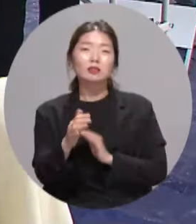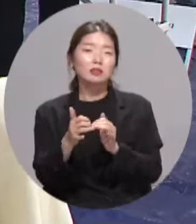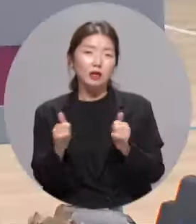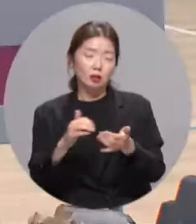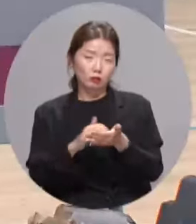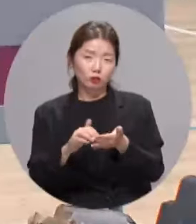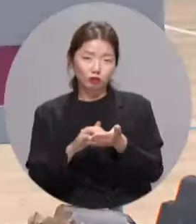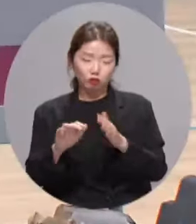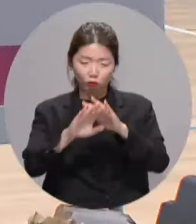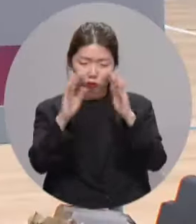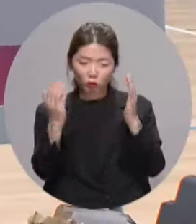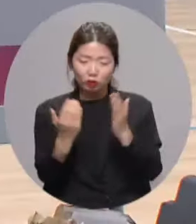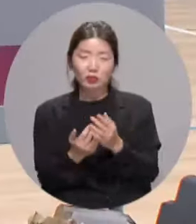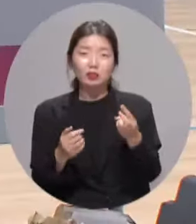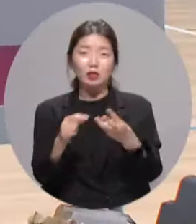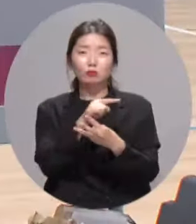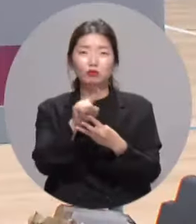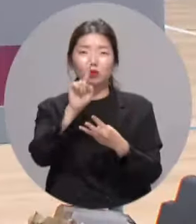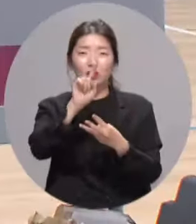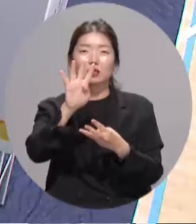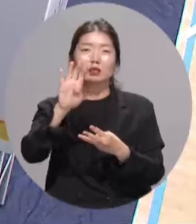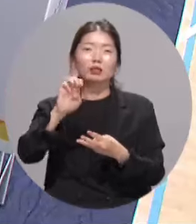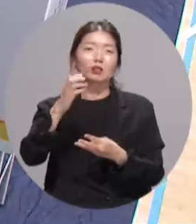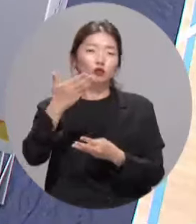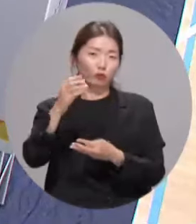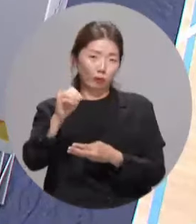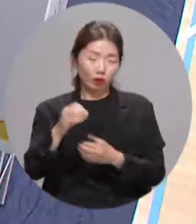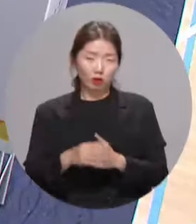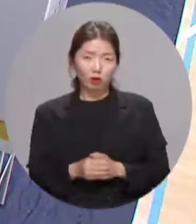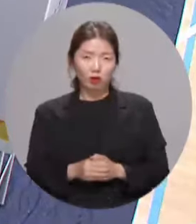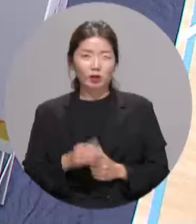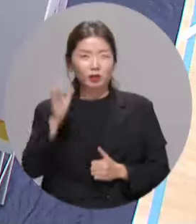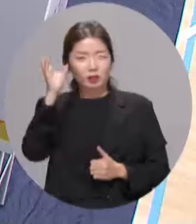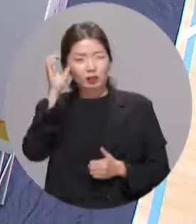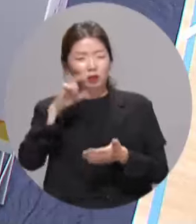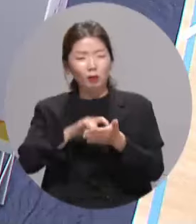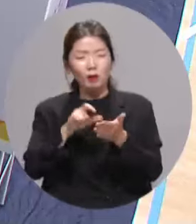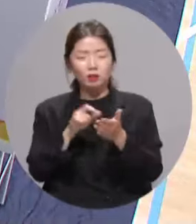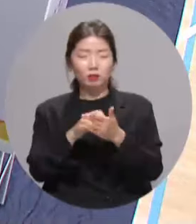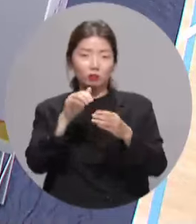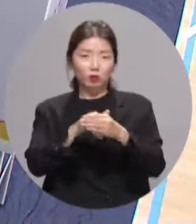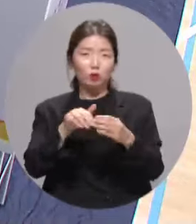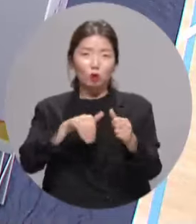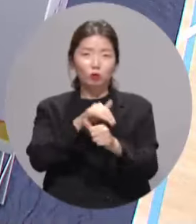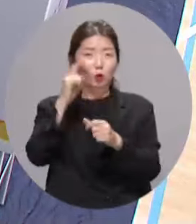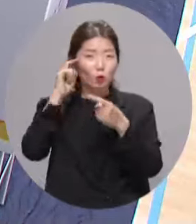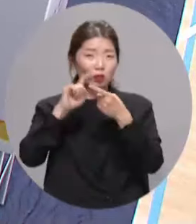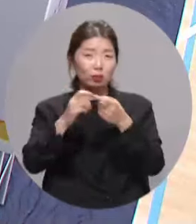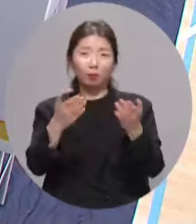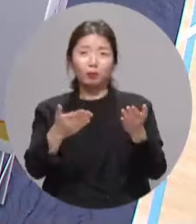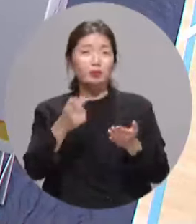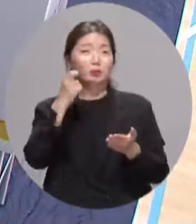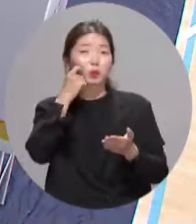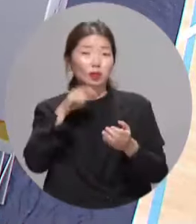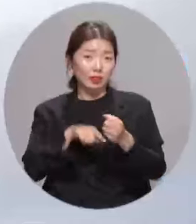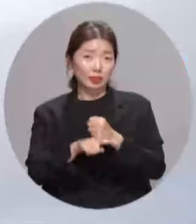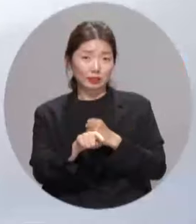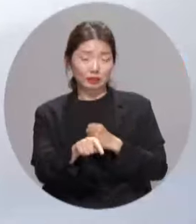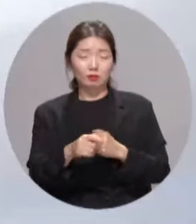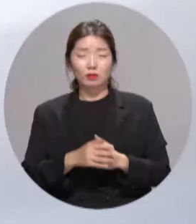유권자는 전체의 3분의 1인 49만여 명. 기대만큼 선거가 관심을 받지 못했다는